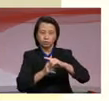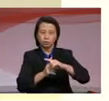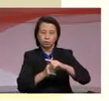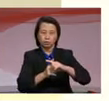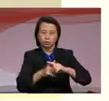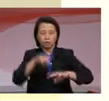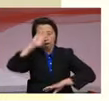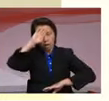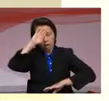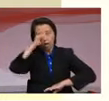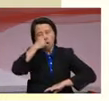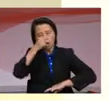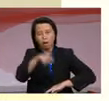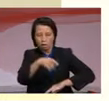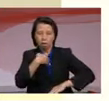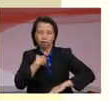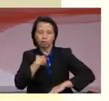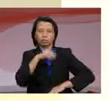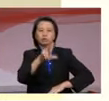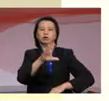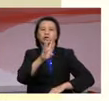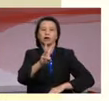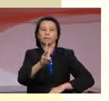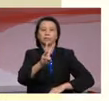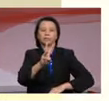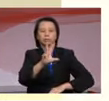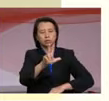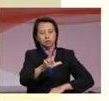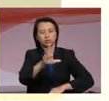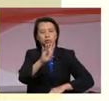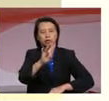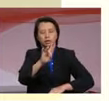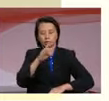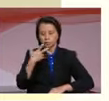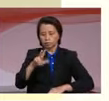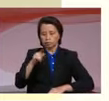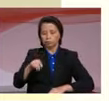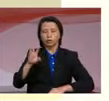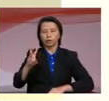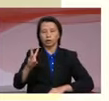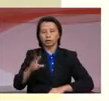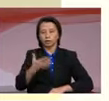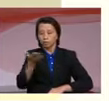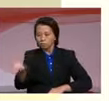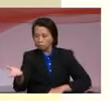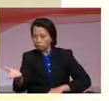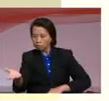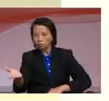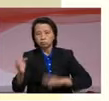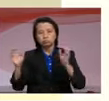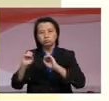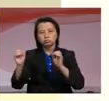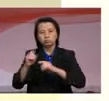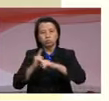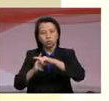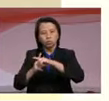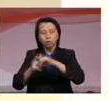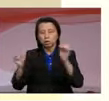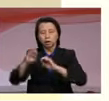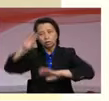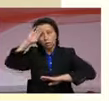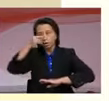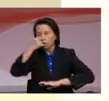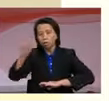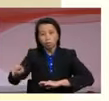Mereka yang bergejala adalah 38 kes, iaitu 13.6%. Mereka yang positif dan tidak